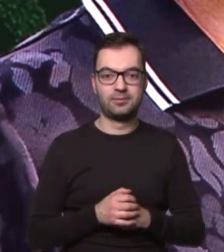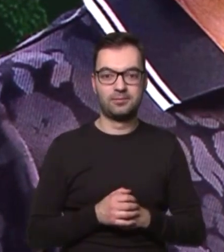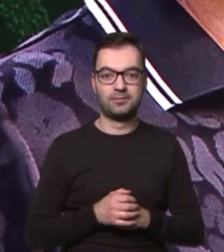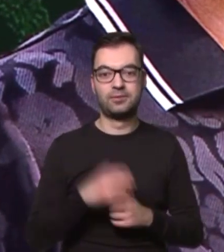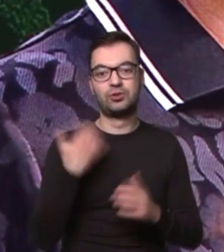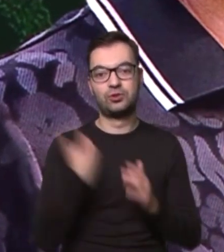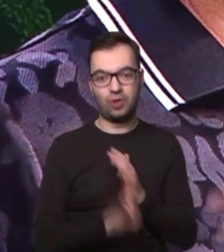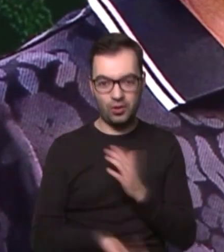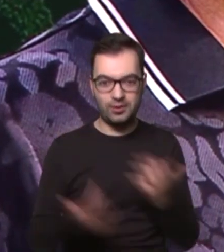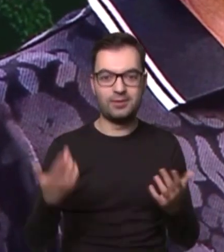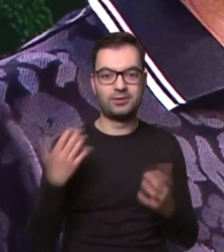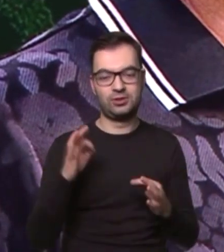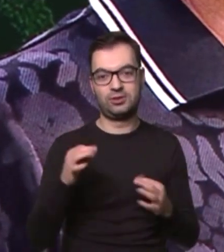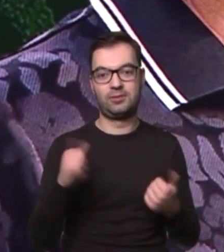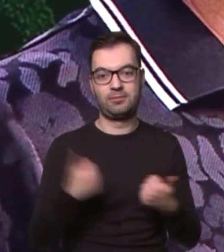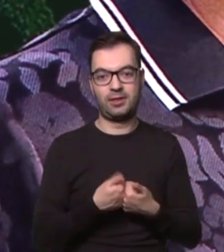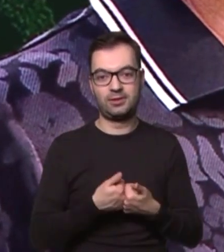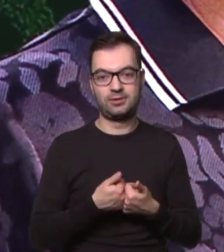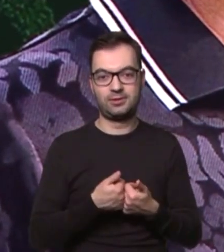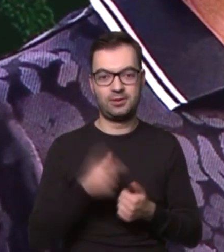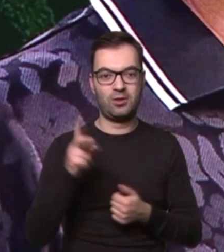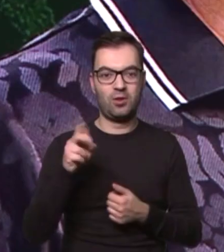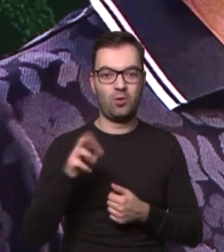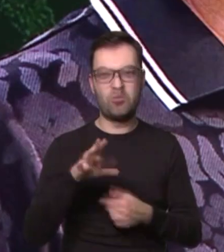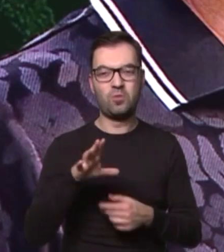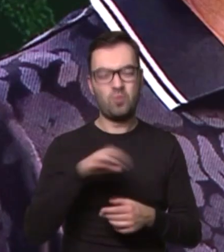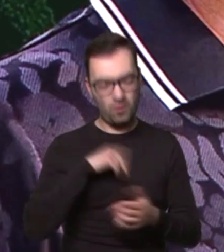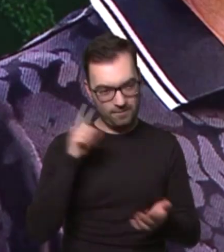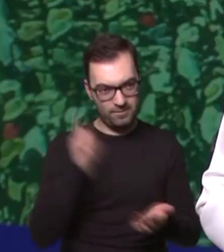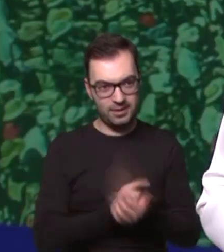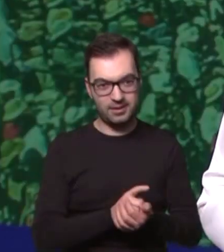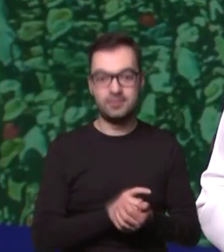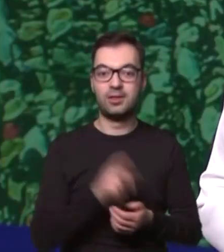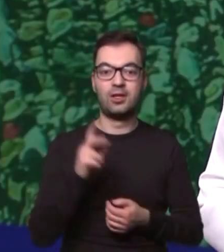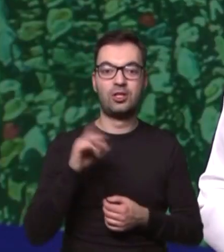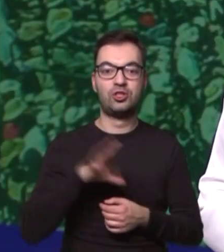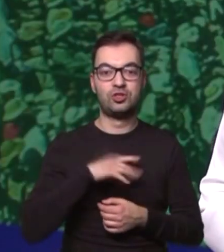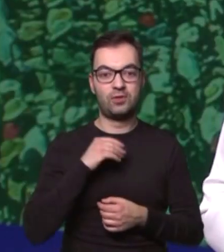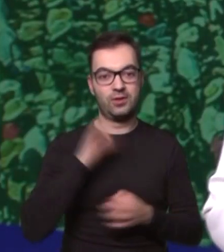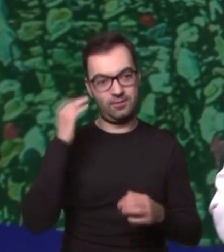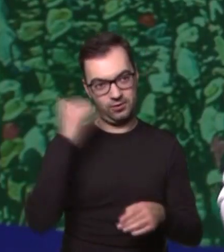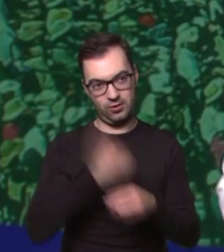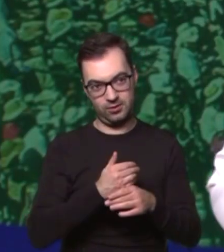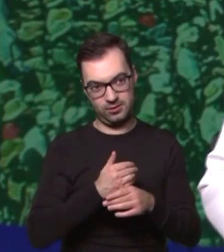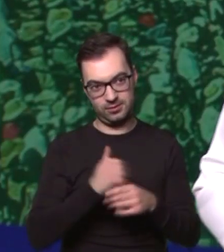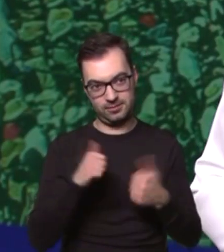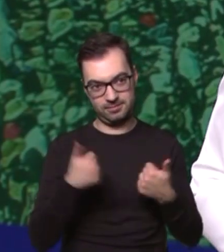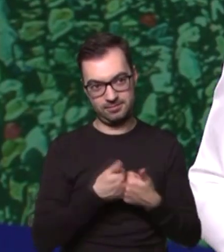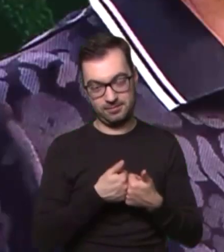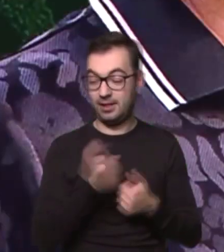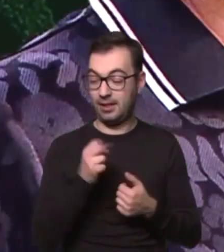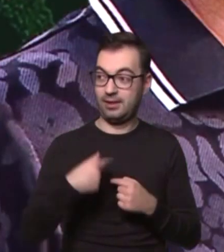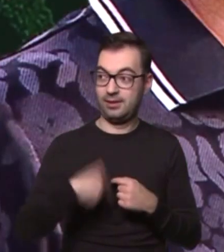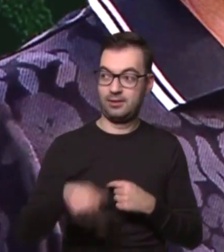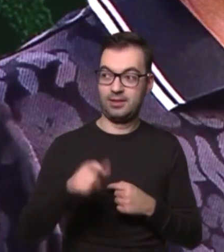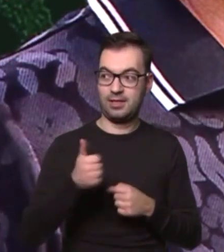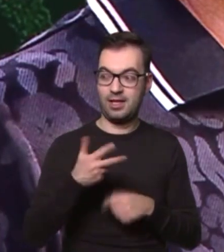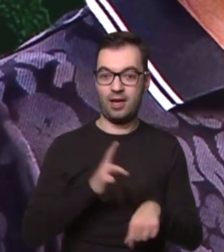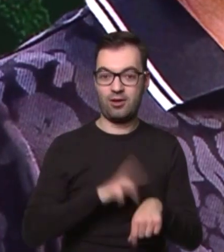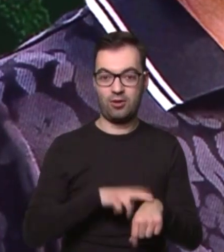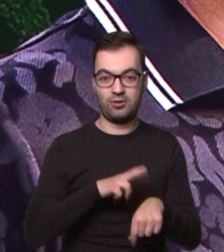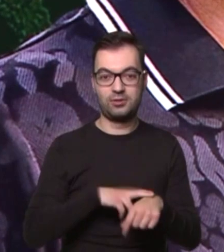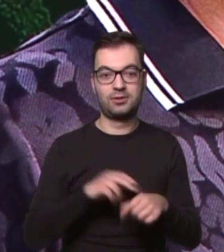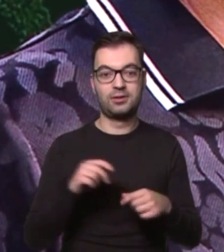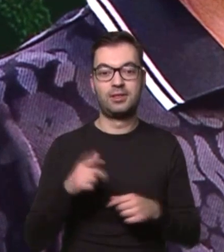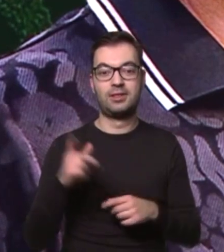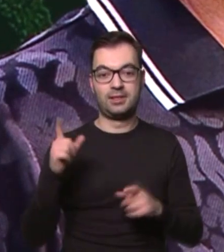Natomiast szkoda, bo był to dzisiaj mecz przez Huberta do wygrania. Świątek będzie mieszać dziś w nocy. Tak, już niedługo. Iga Świątek za kilka godzin rozegra